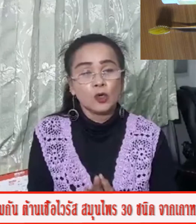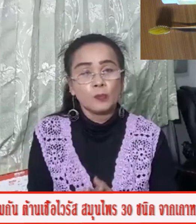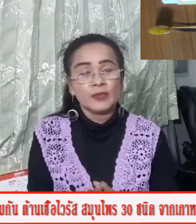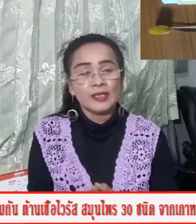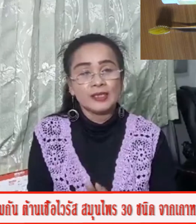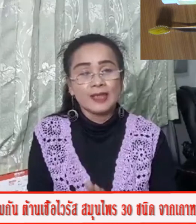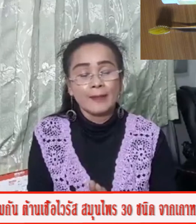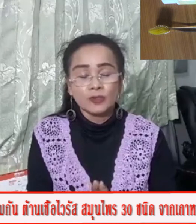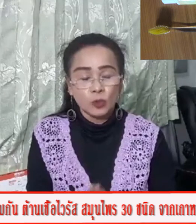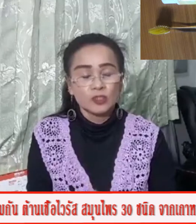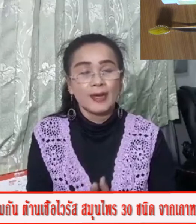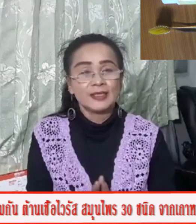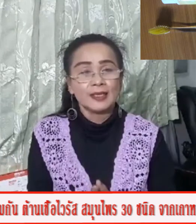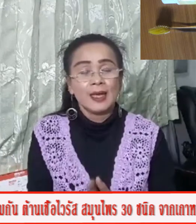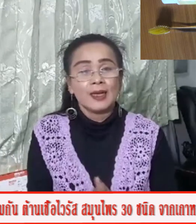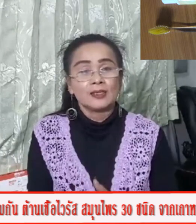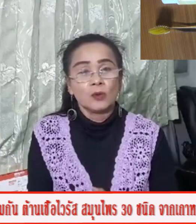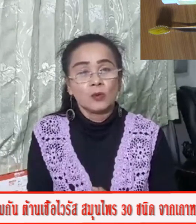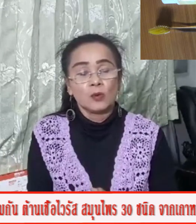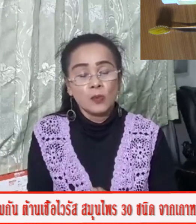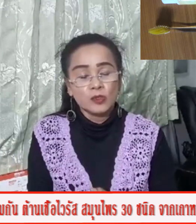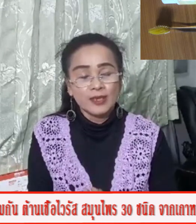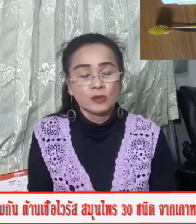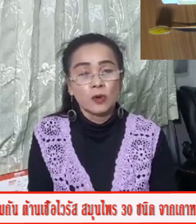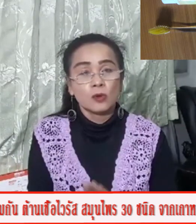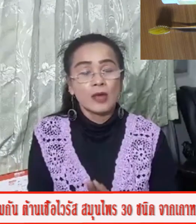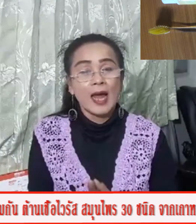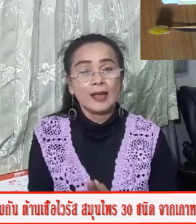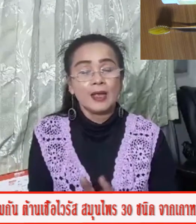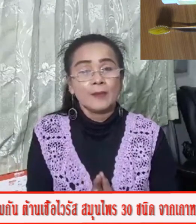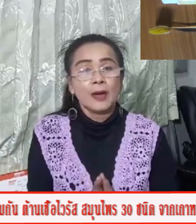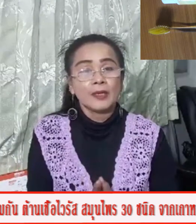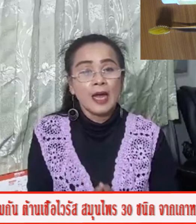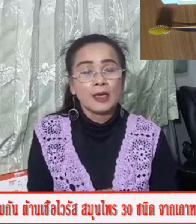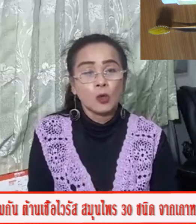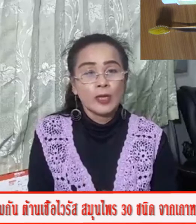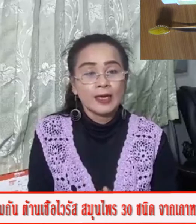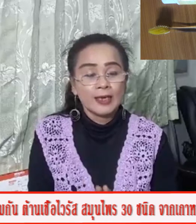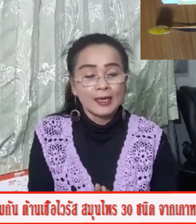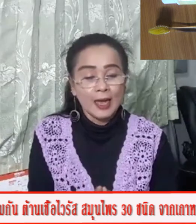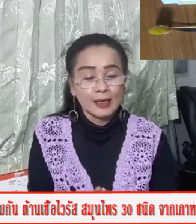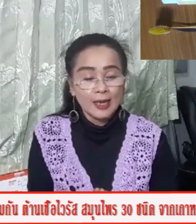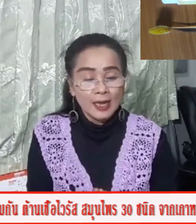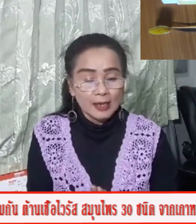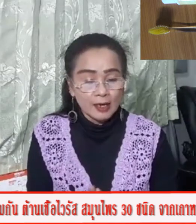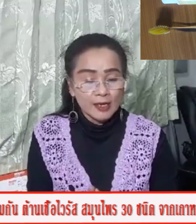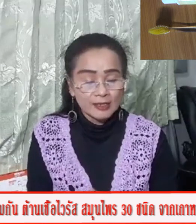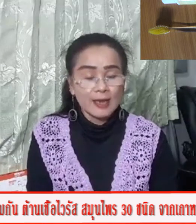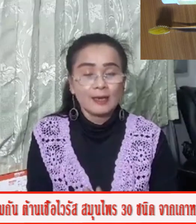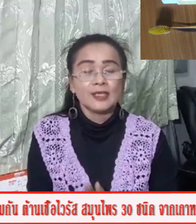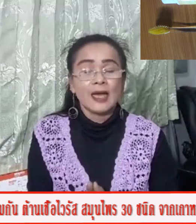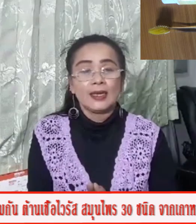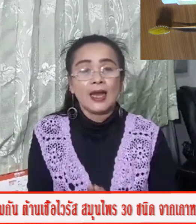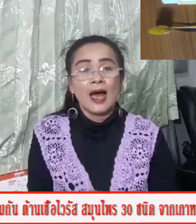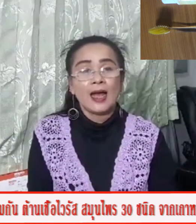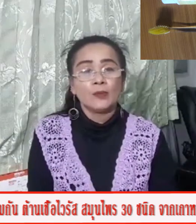ไม่ครบที่จะสามารถส่งสมาชิกส่งผู้สมัครส.ส.ลงได้พรรคเพื่อไทยก็ลงอย่างกระทันหันแต่ก็ยังแสดง